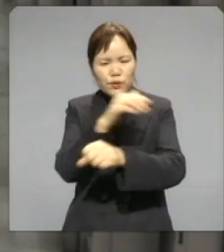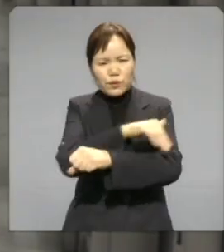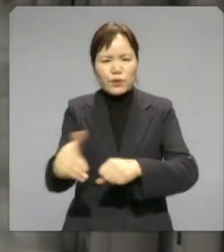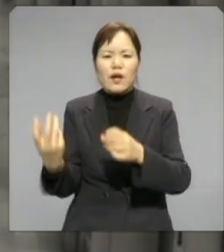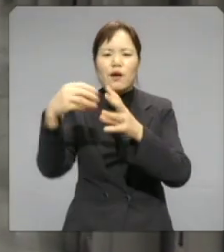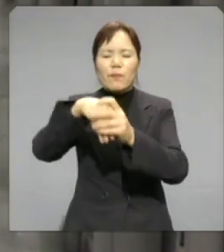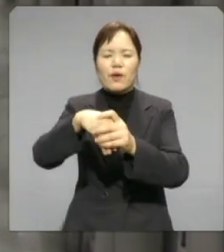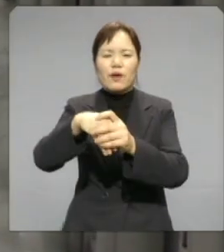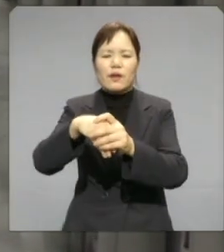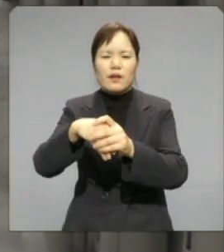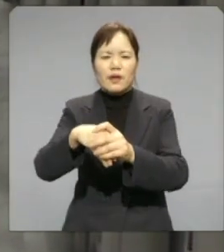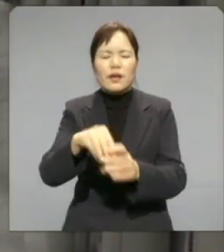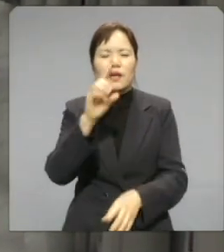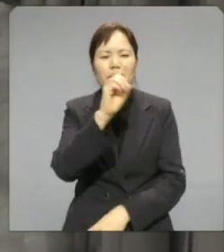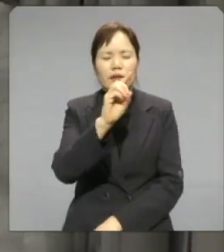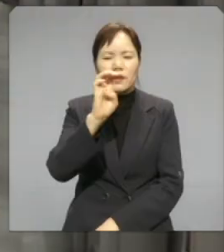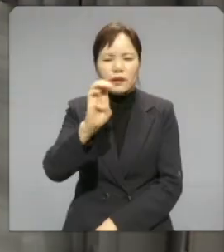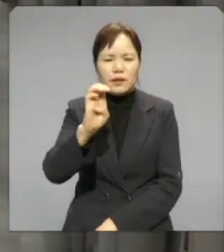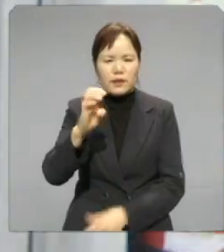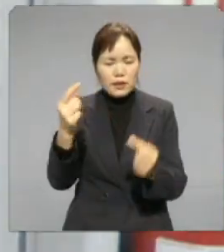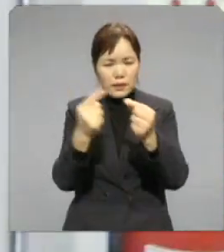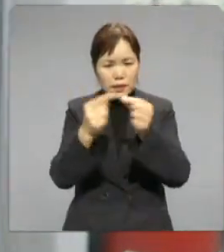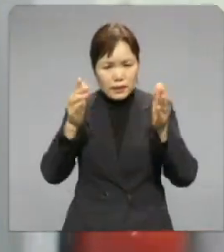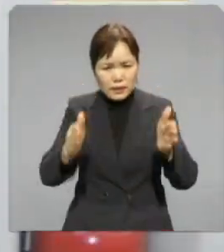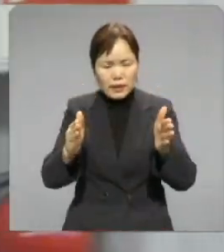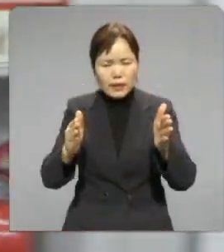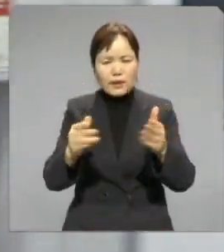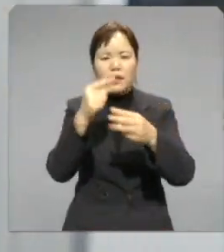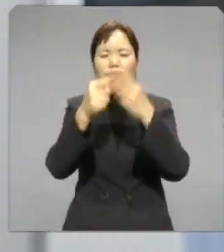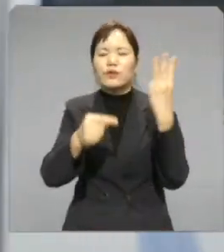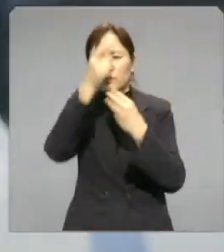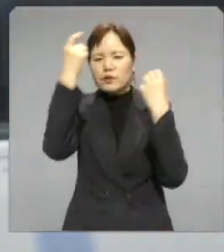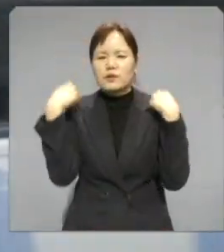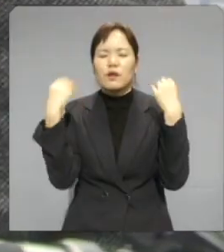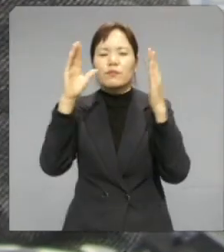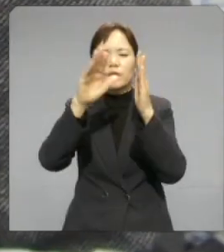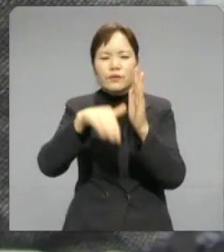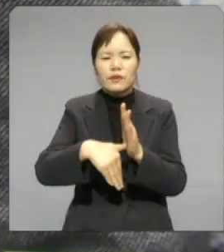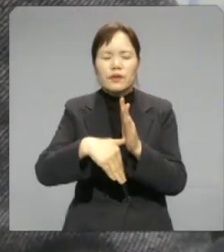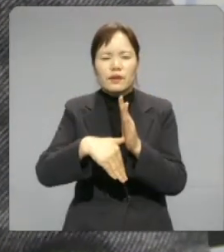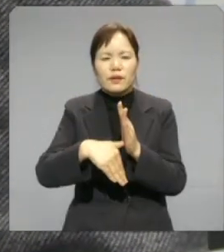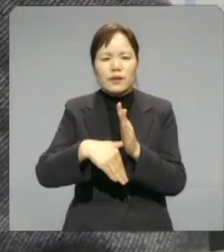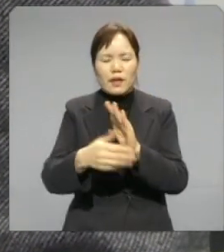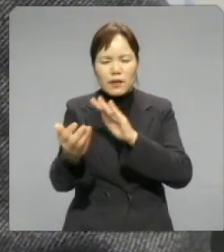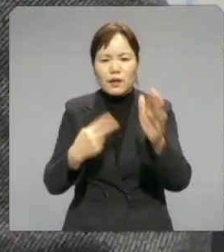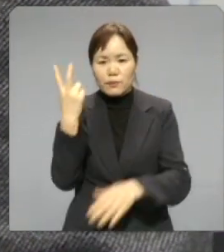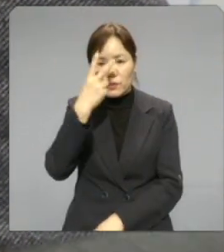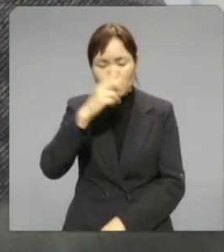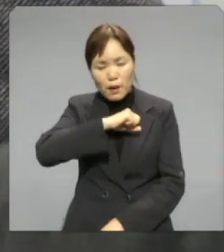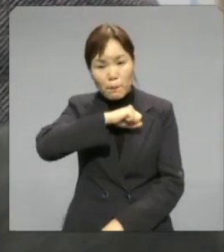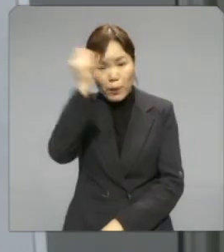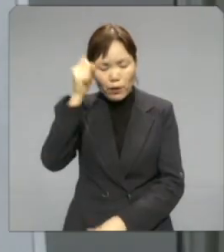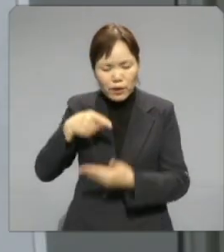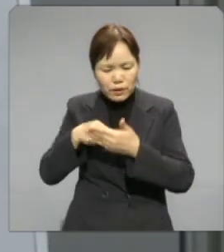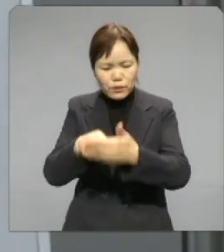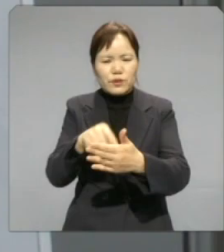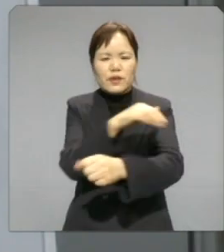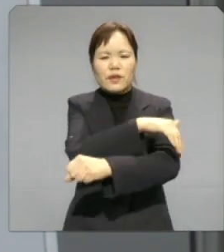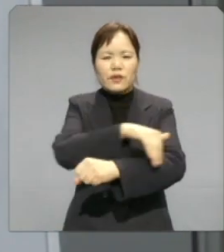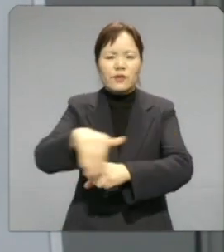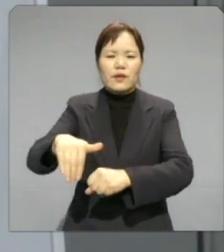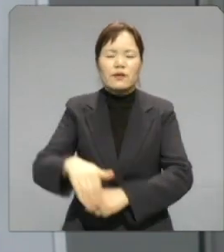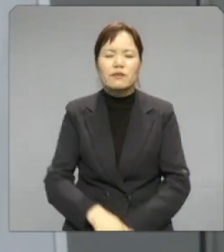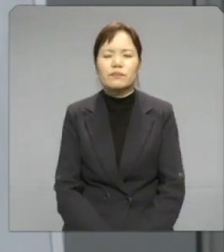반영하고 DE 노선 1단계 구간은 윤석열 정부 임기 내 예비타당성 조사 통과도 추진한다는 게